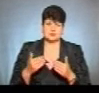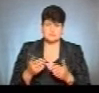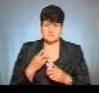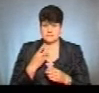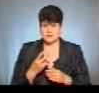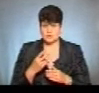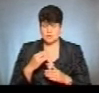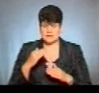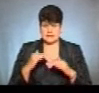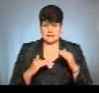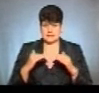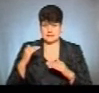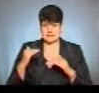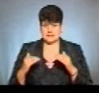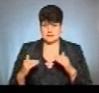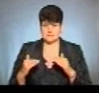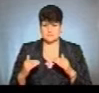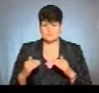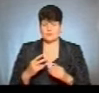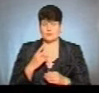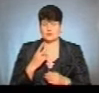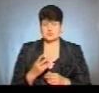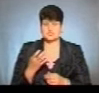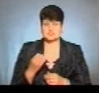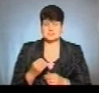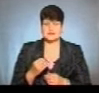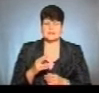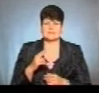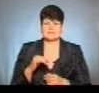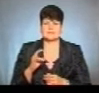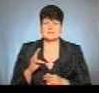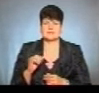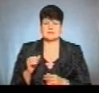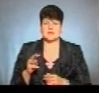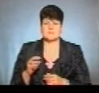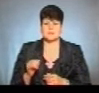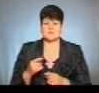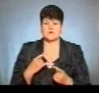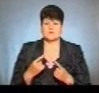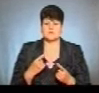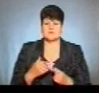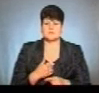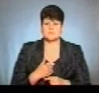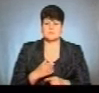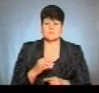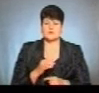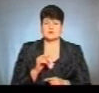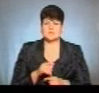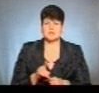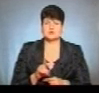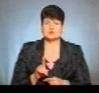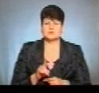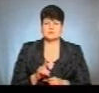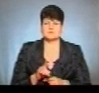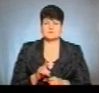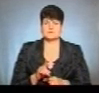динаміка після цього слайду. Будь ласка, мені покажіть ще динаміку. Говорили ми про те, чому